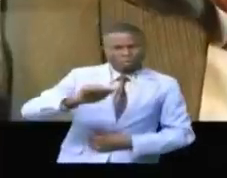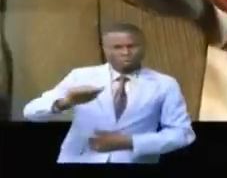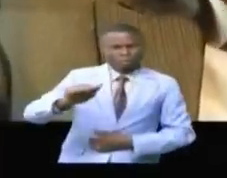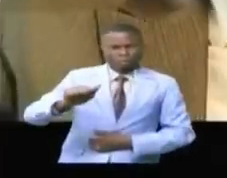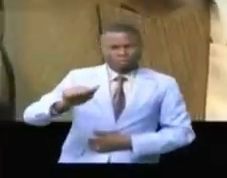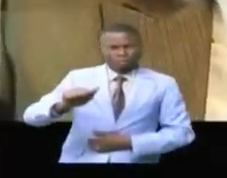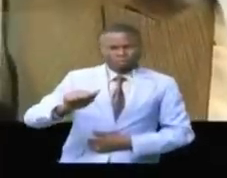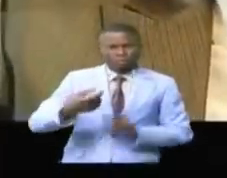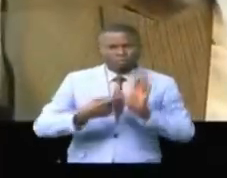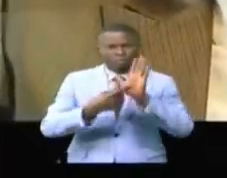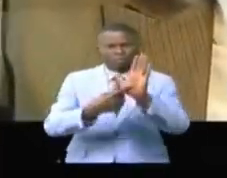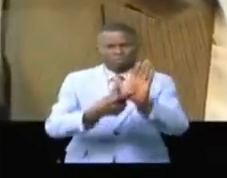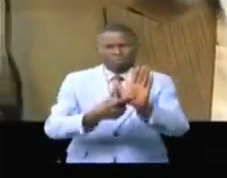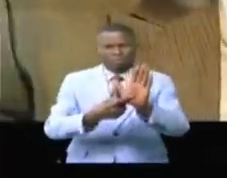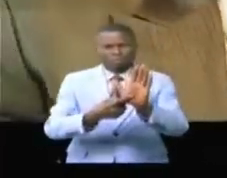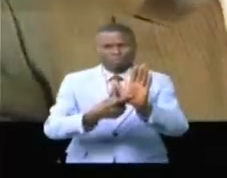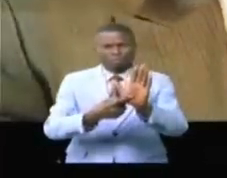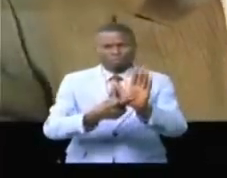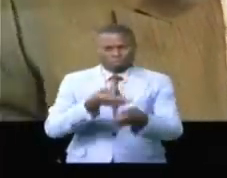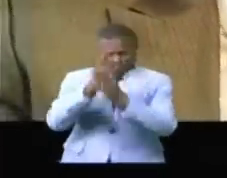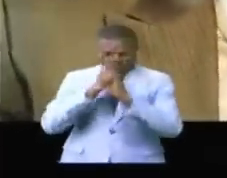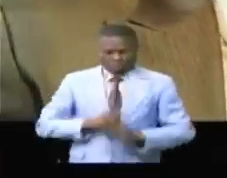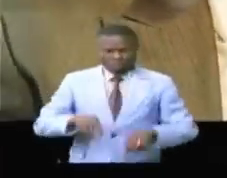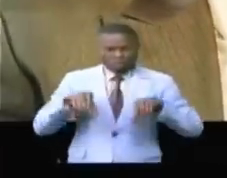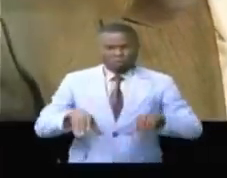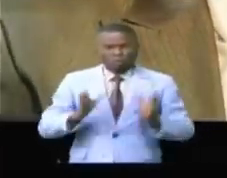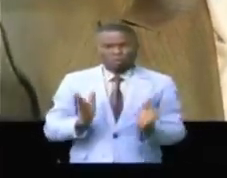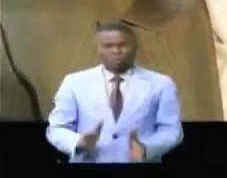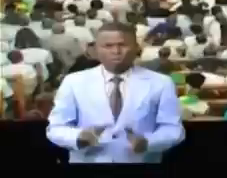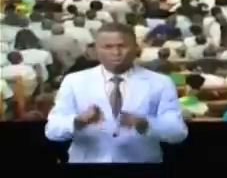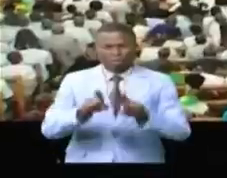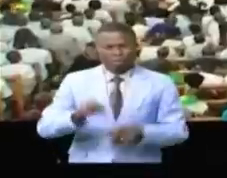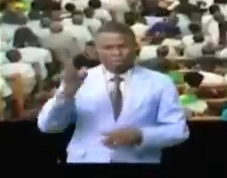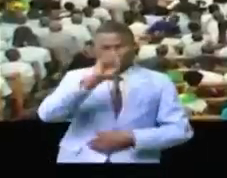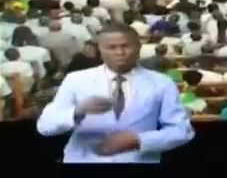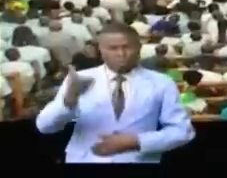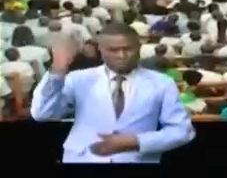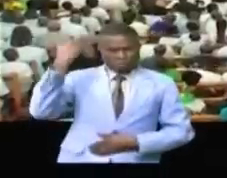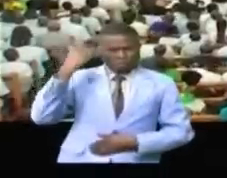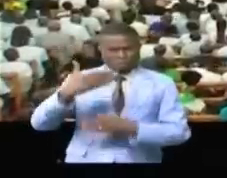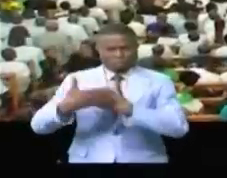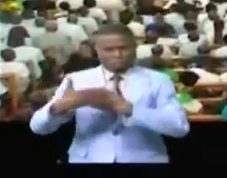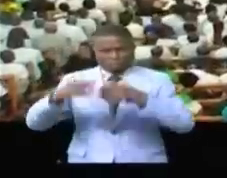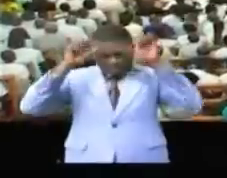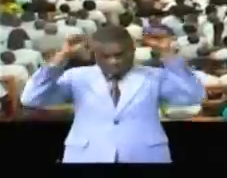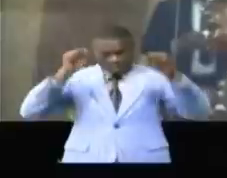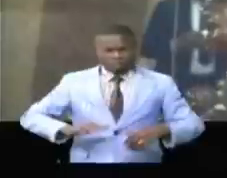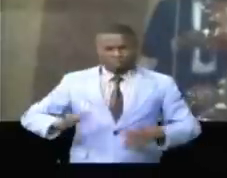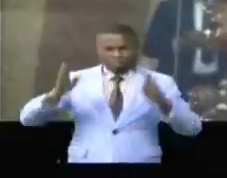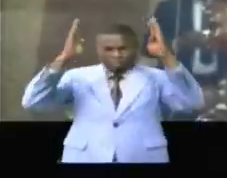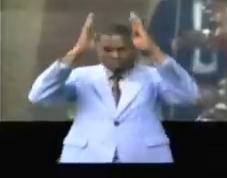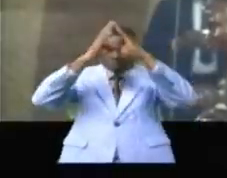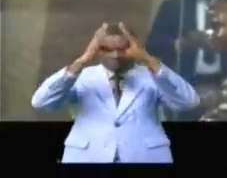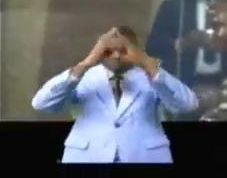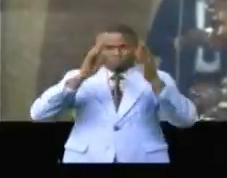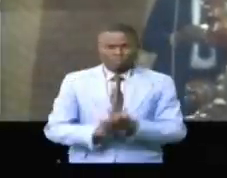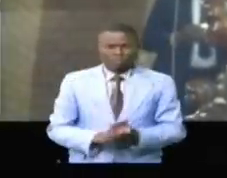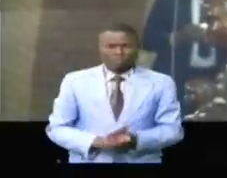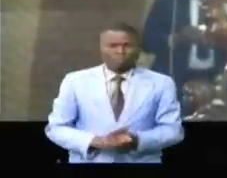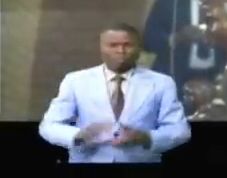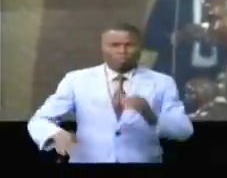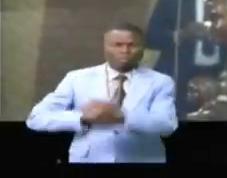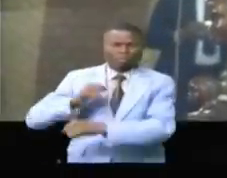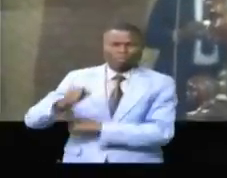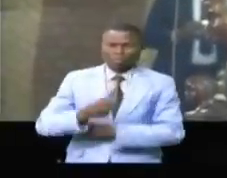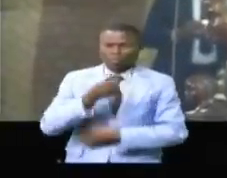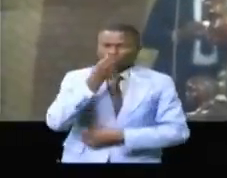vous présentez l'unité du Congo partout où vous allez. Proche du président Mobutu, l'abbé Joseph Loutelou